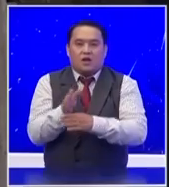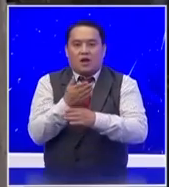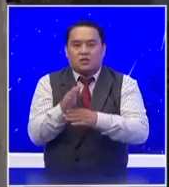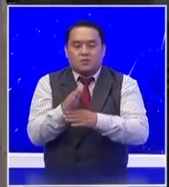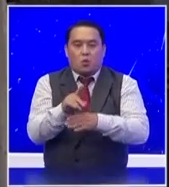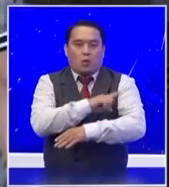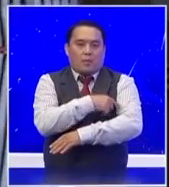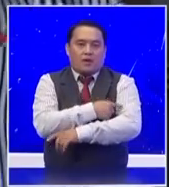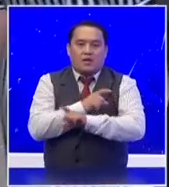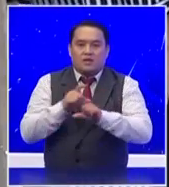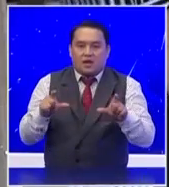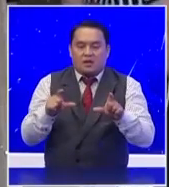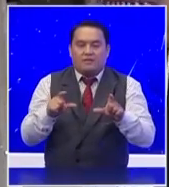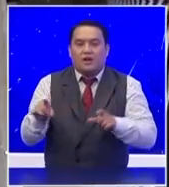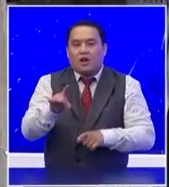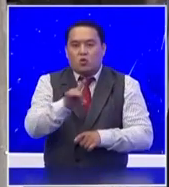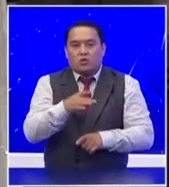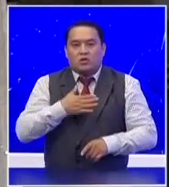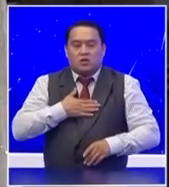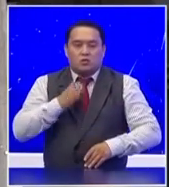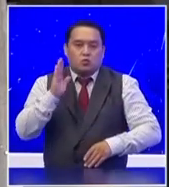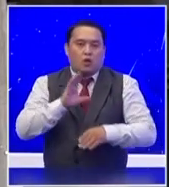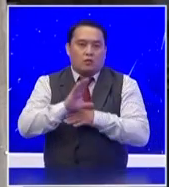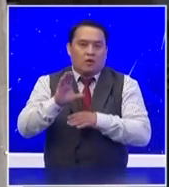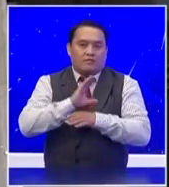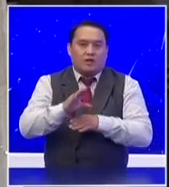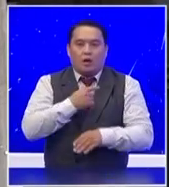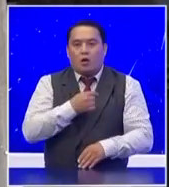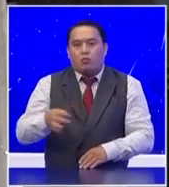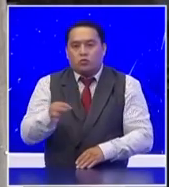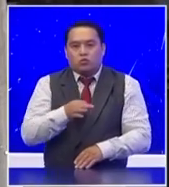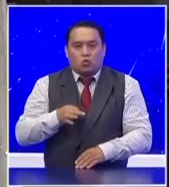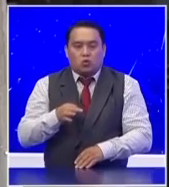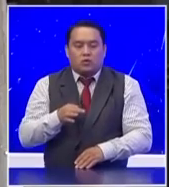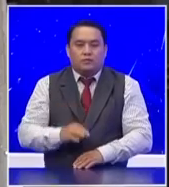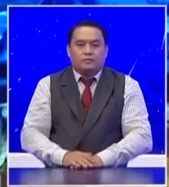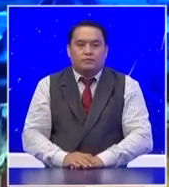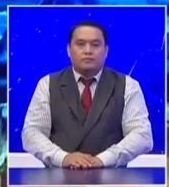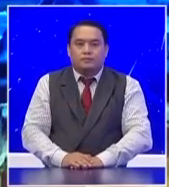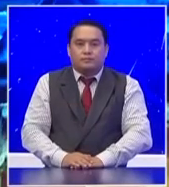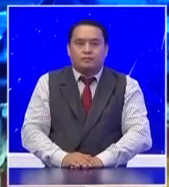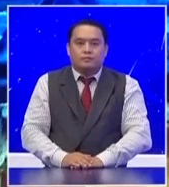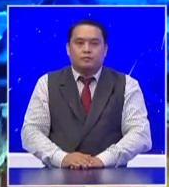по накладным в районы нашей больницы, а также в областную больницу.